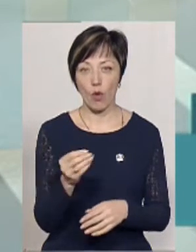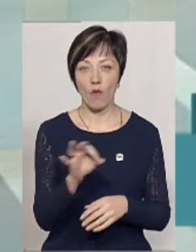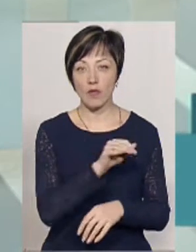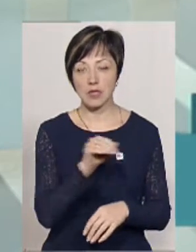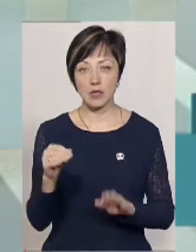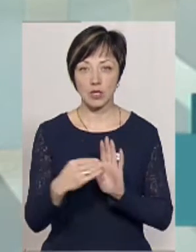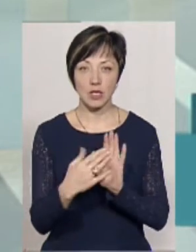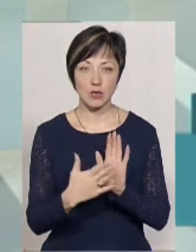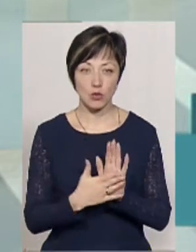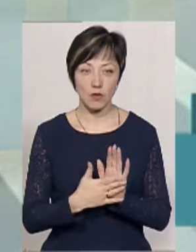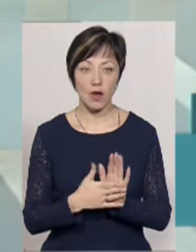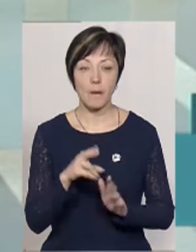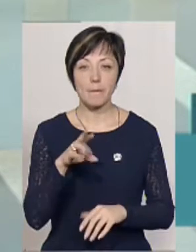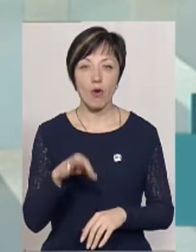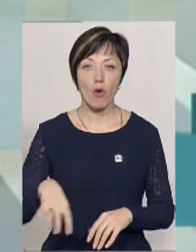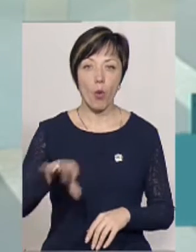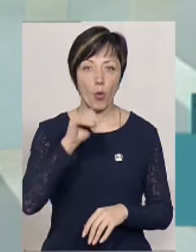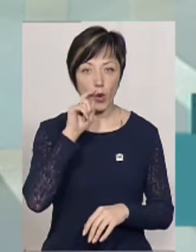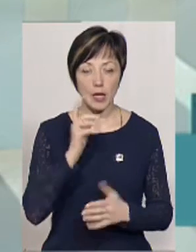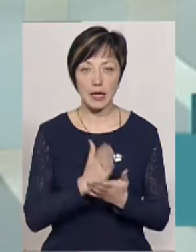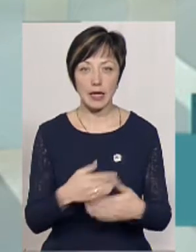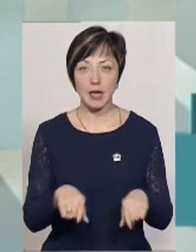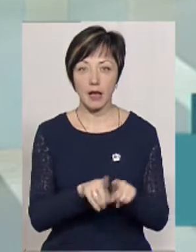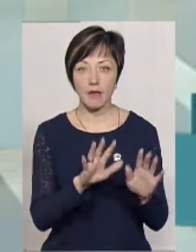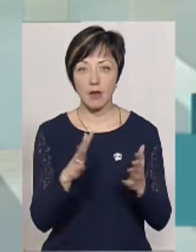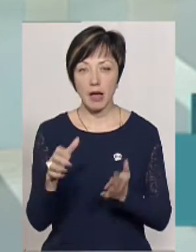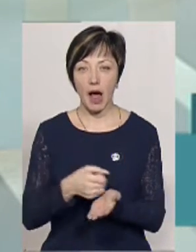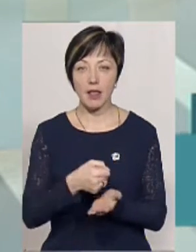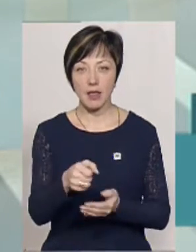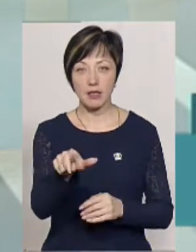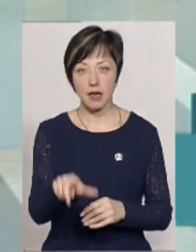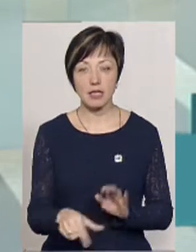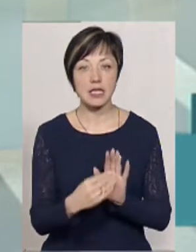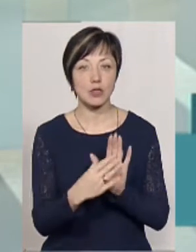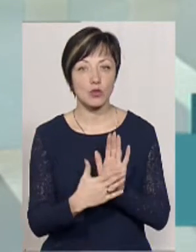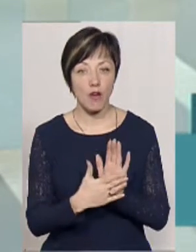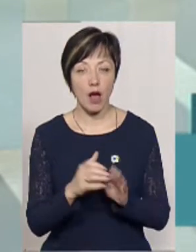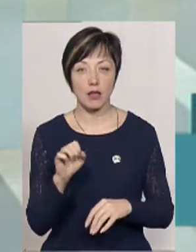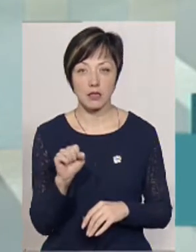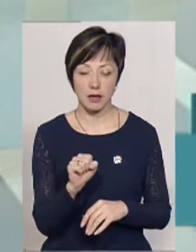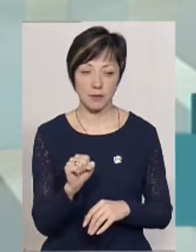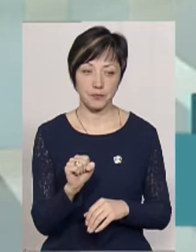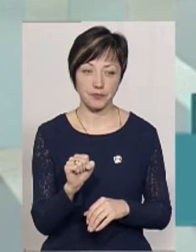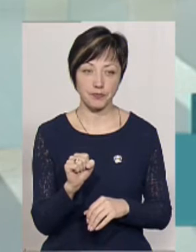зареєстровано. Власне, по Україні є такі випадки, що кандидати зареєструвались, а